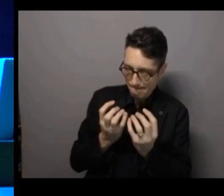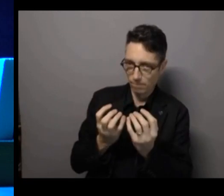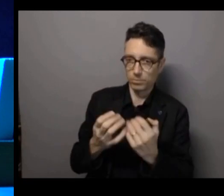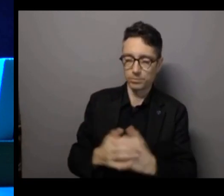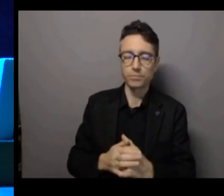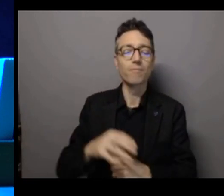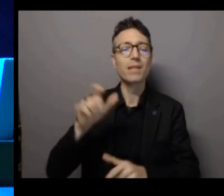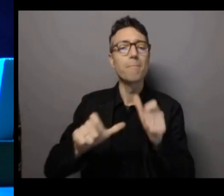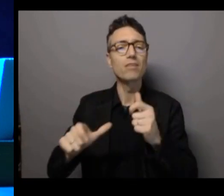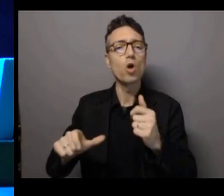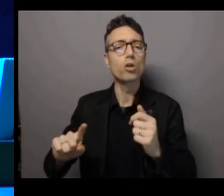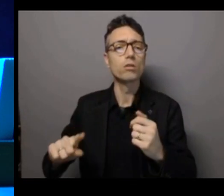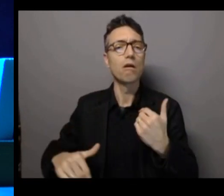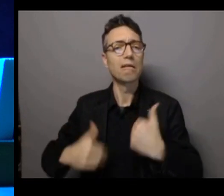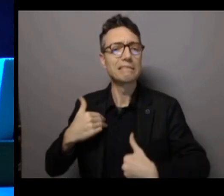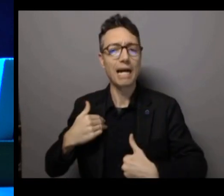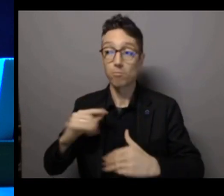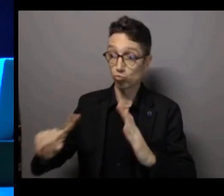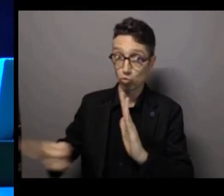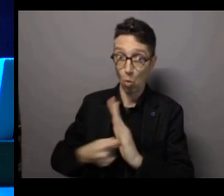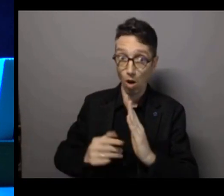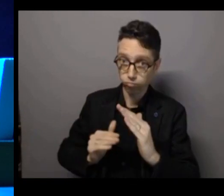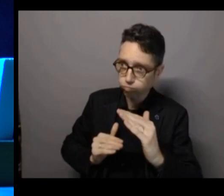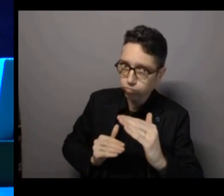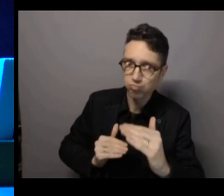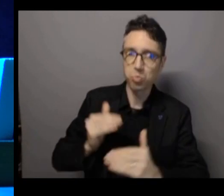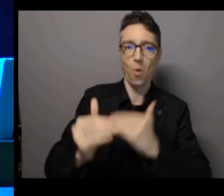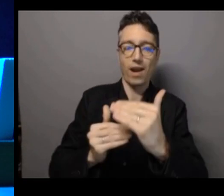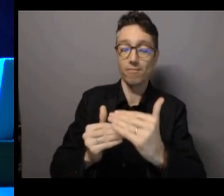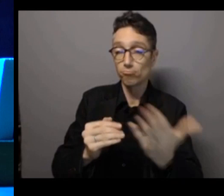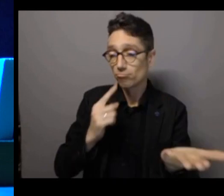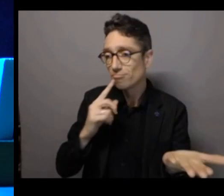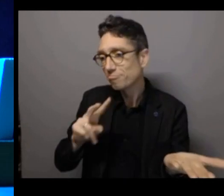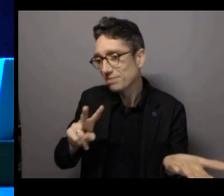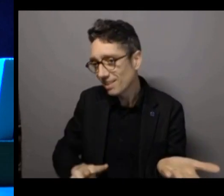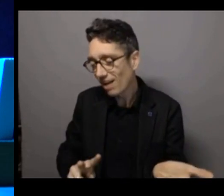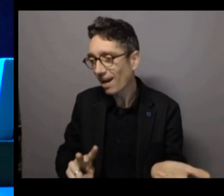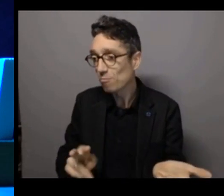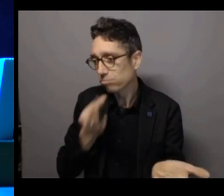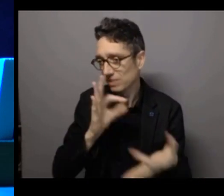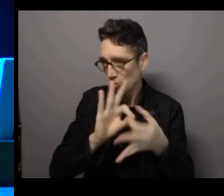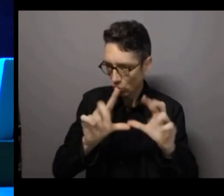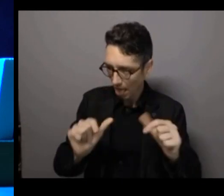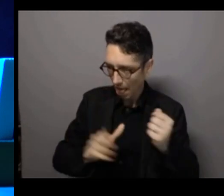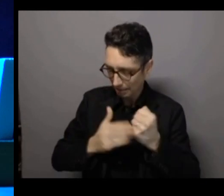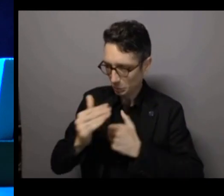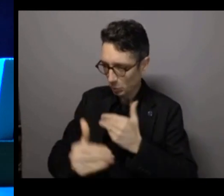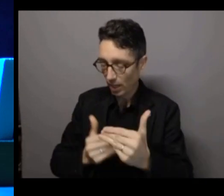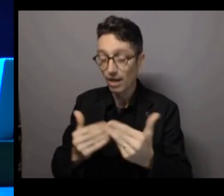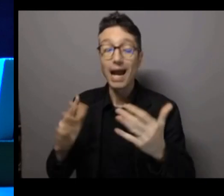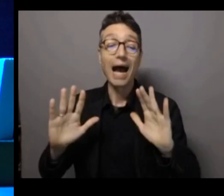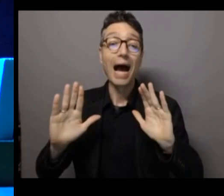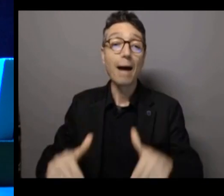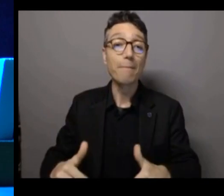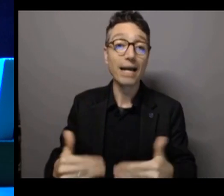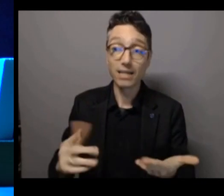de handicap vont connaître un progrès indéniable, c'est vrai, il y a des progrès durant les Jeux, nous devrons donc rester vigilants pour que ces mêmes